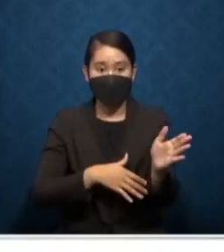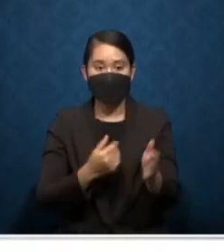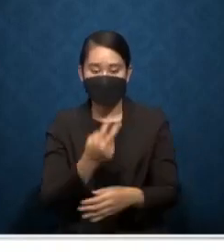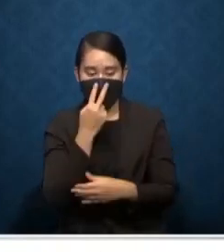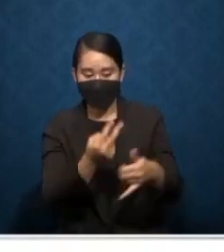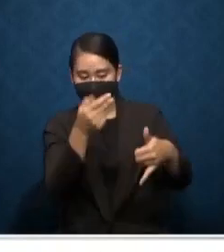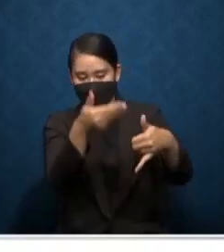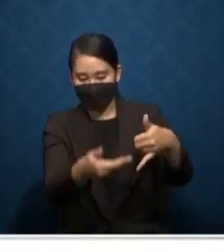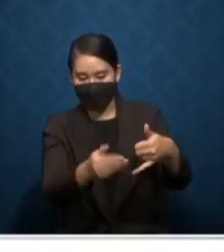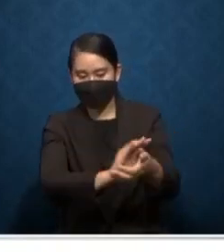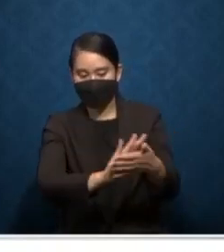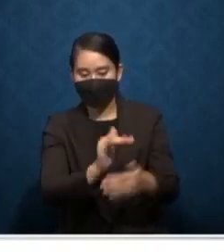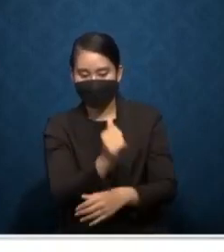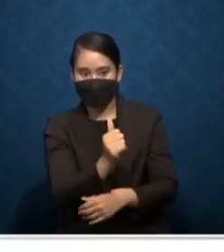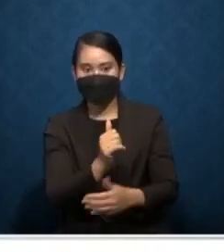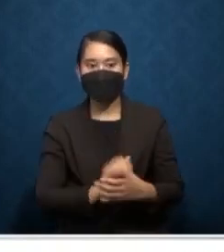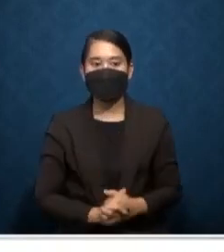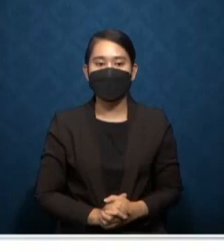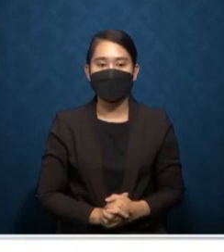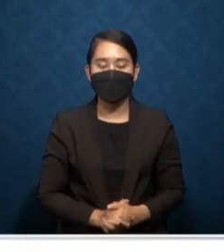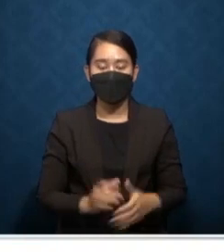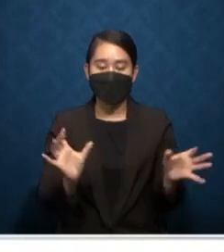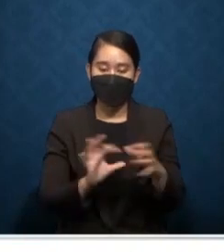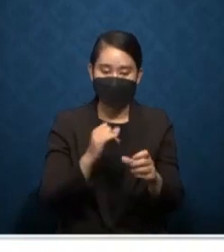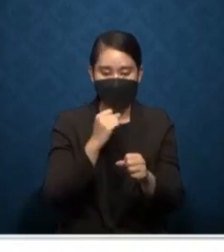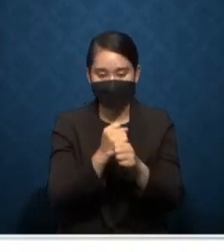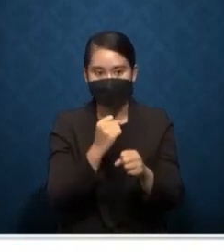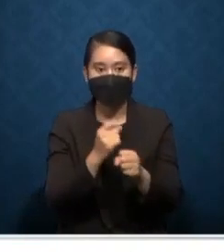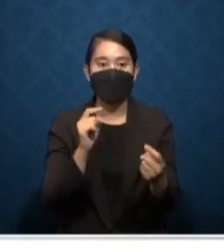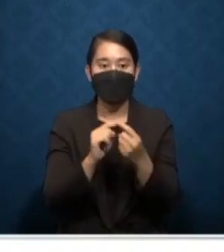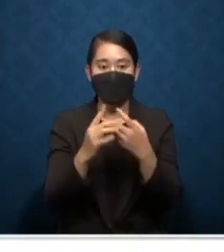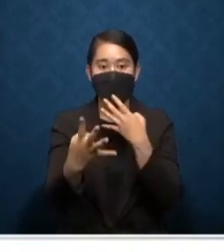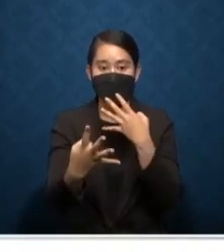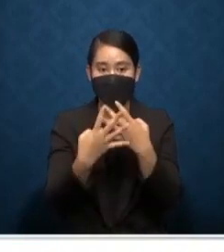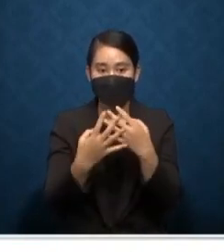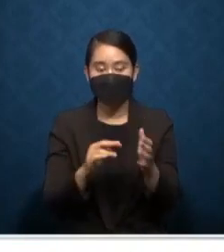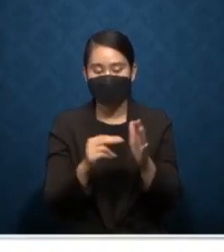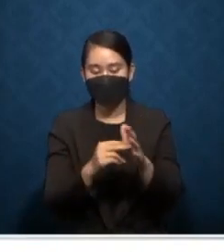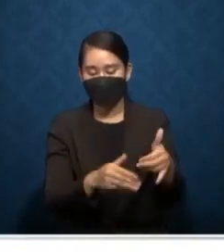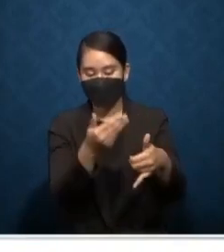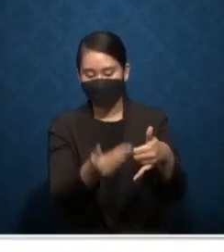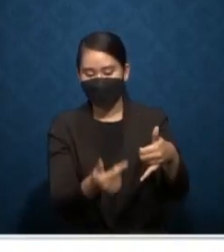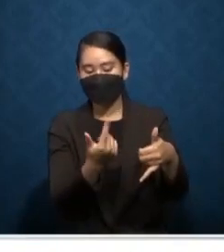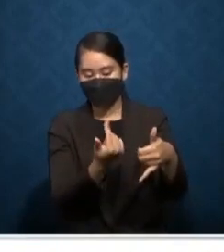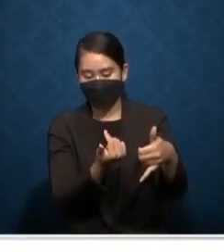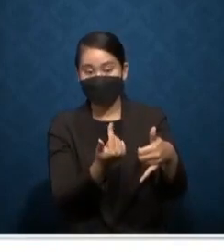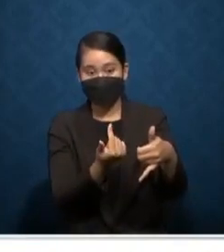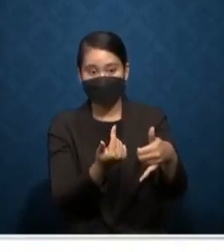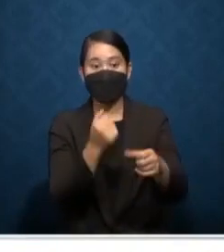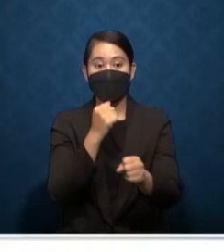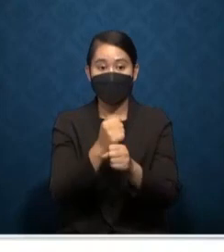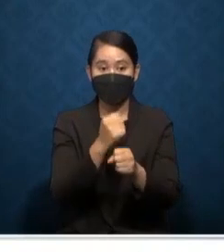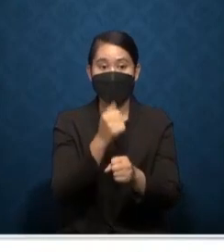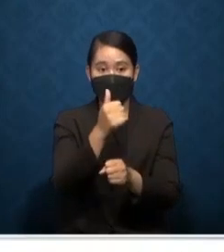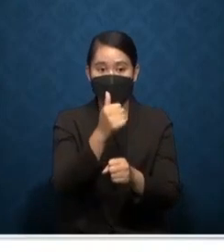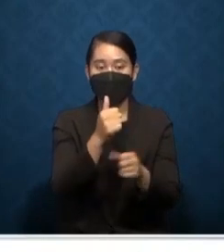บร้อยดูจากการปฏิบัิตัวในเรือนจำเป็นสามารถทำงานหรือเป็ผู้ช่วย